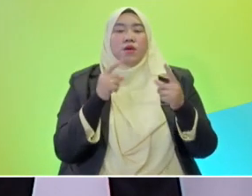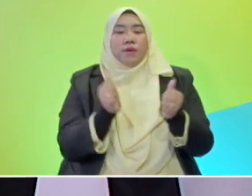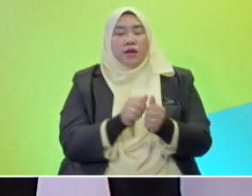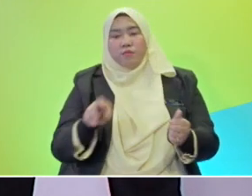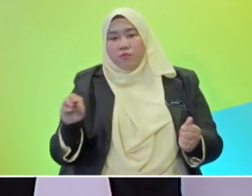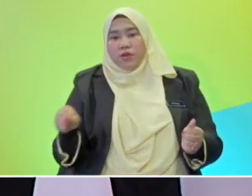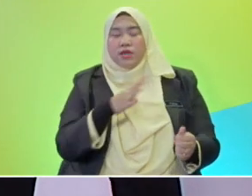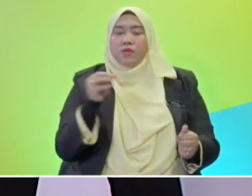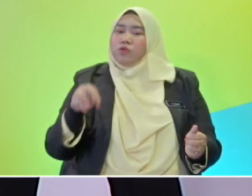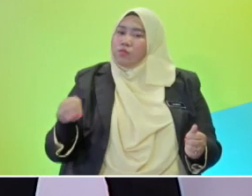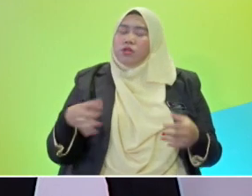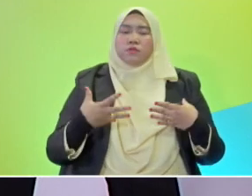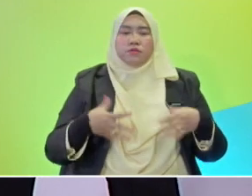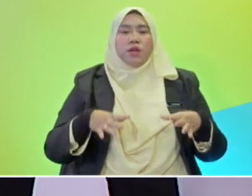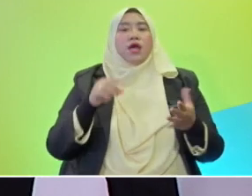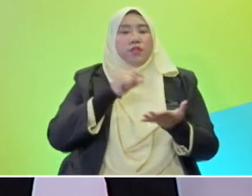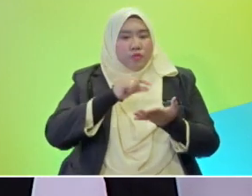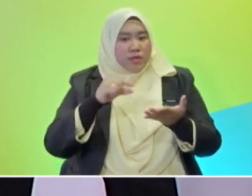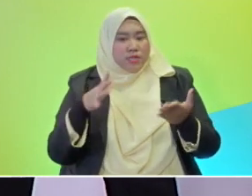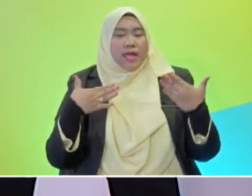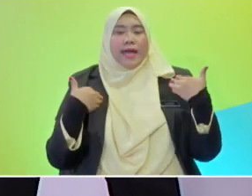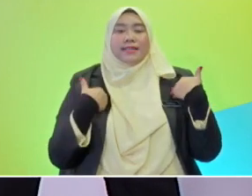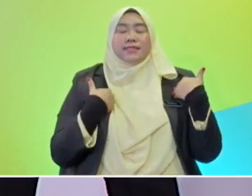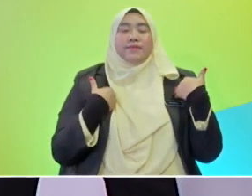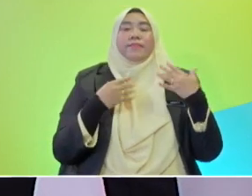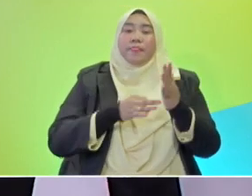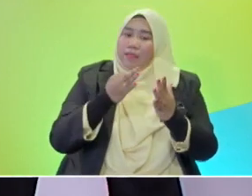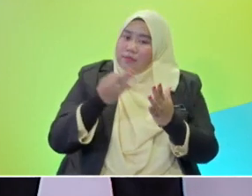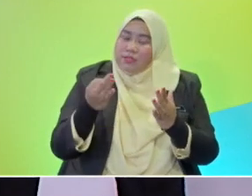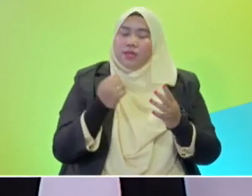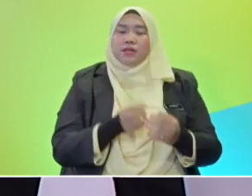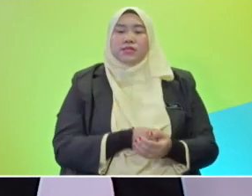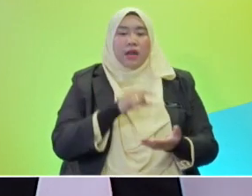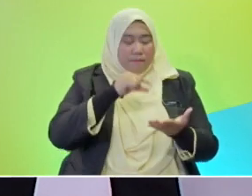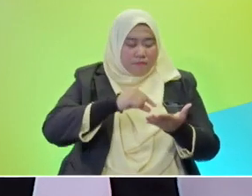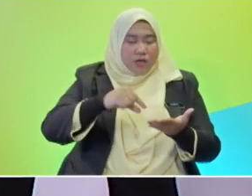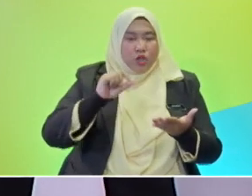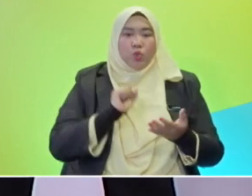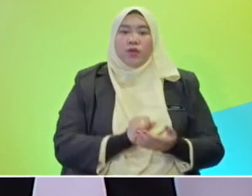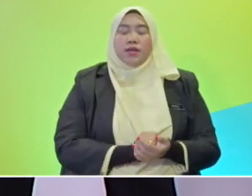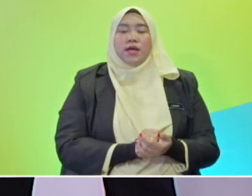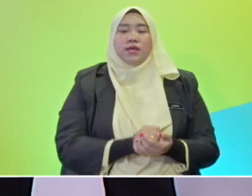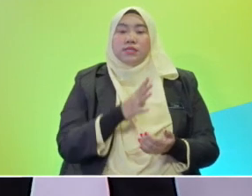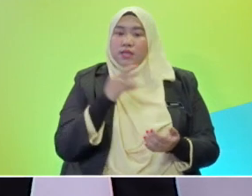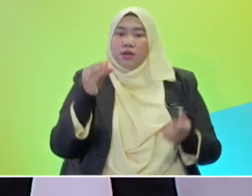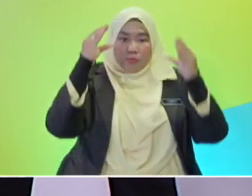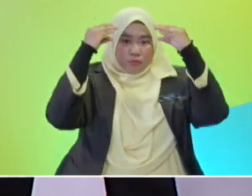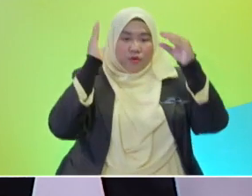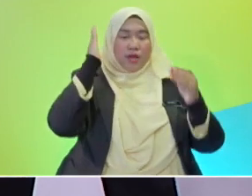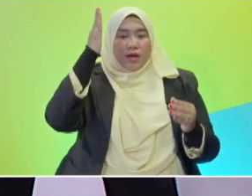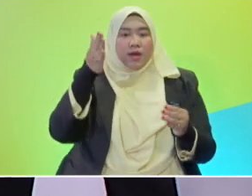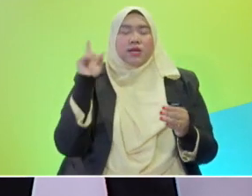di sana maka itu sudah berlaku kaidah pencak Siran bertulis Dan juga guru akan setia